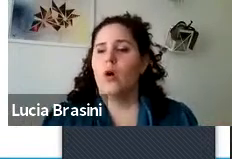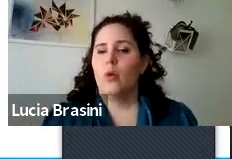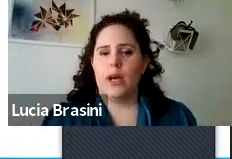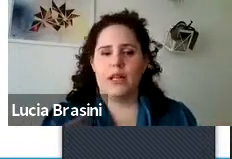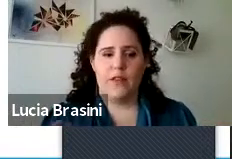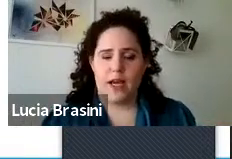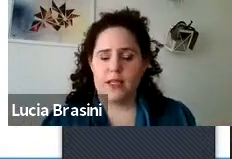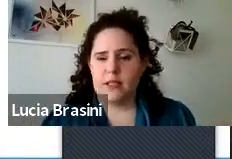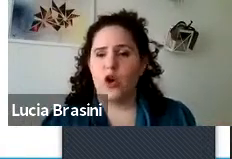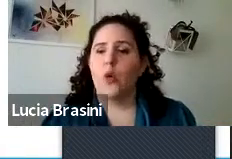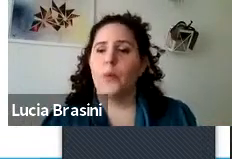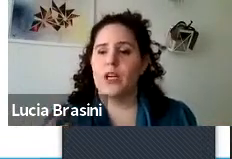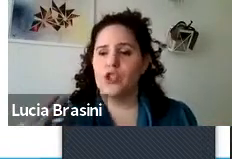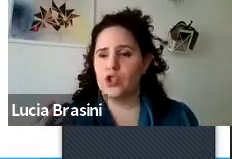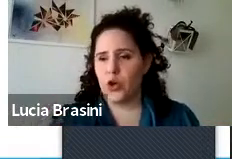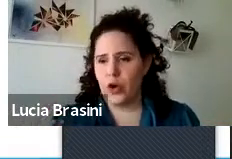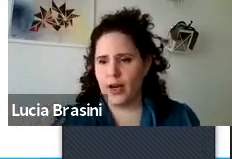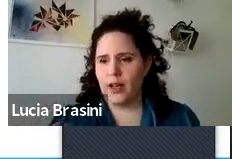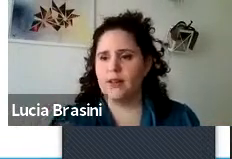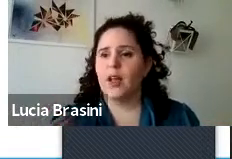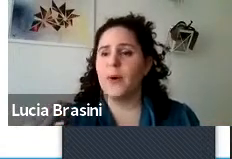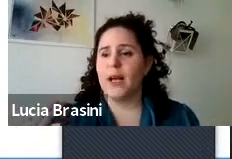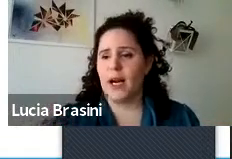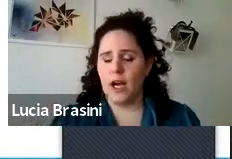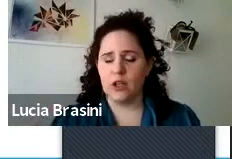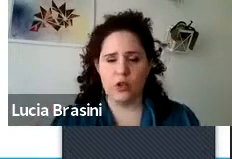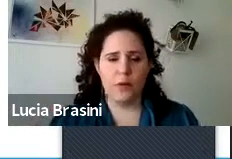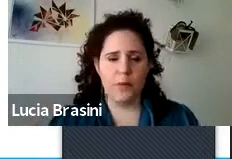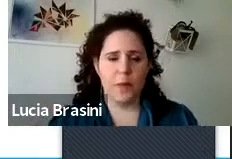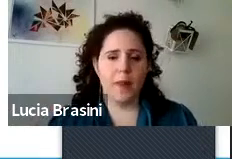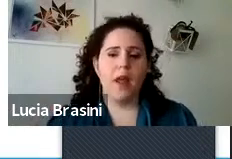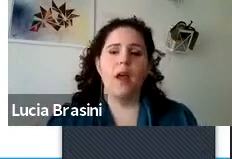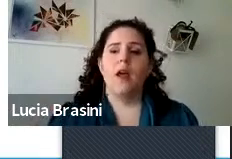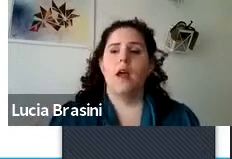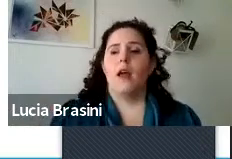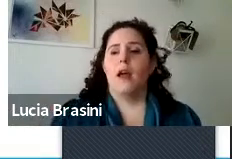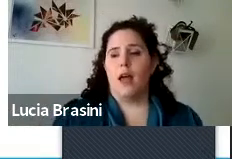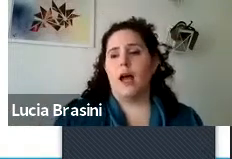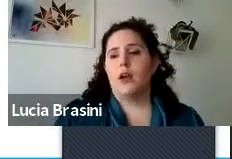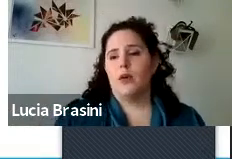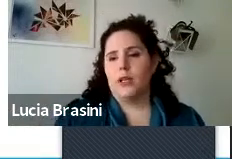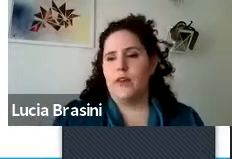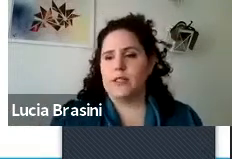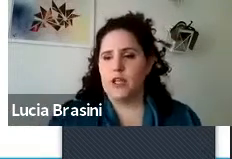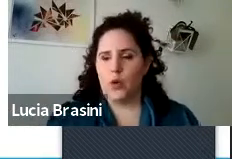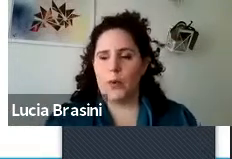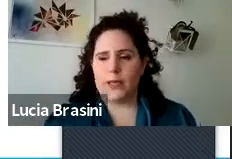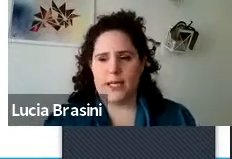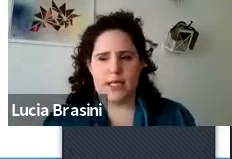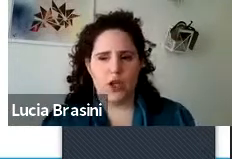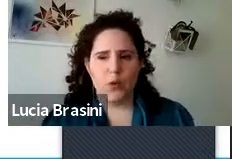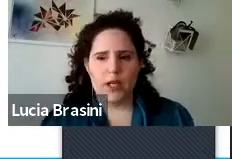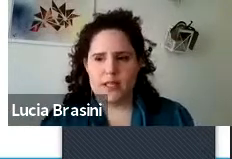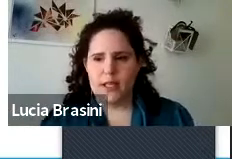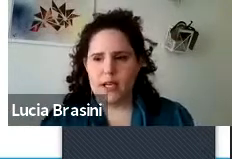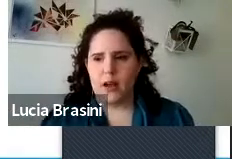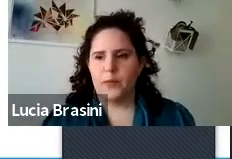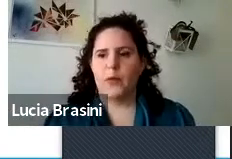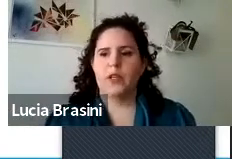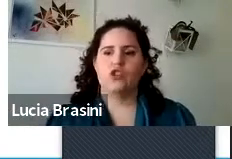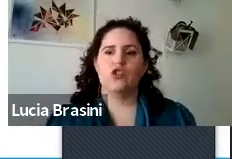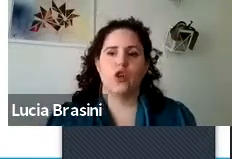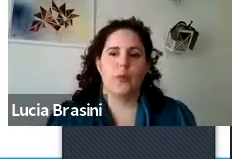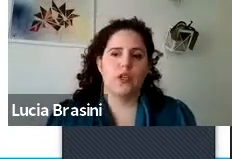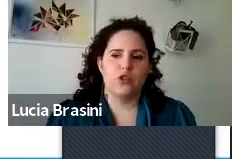hanno una diversa comprensione del parlato e anche una diversa competenza